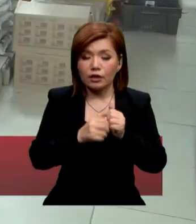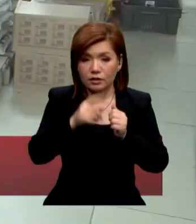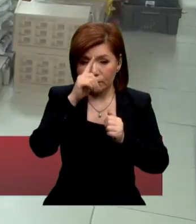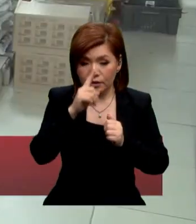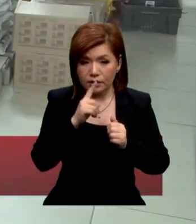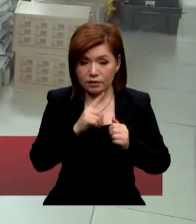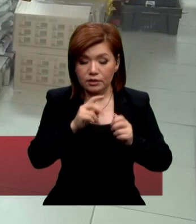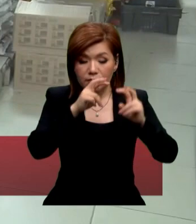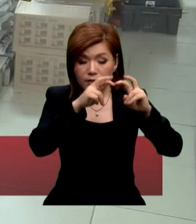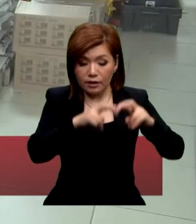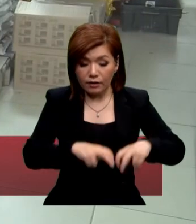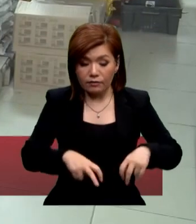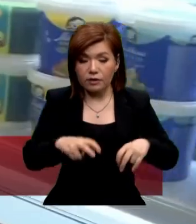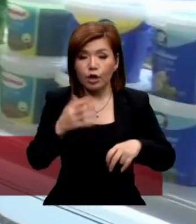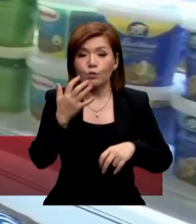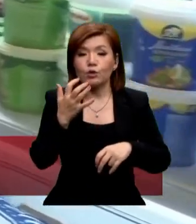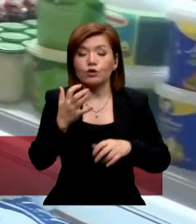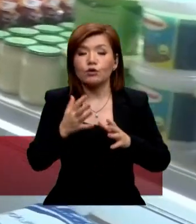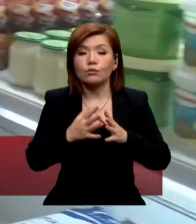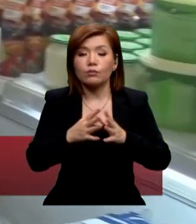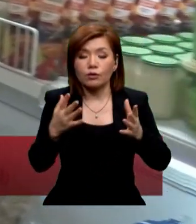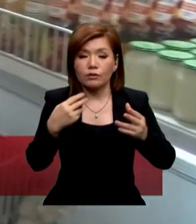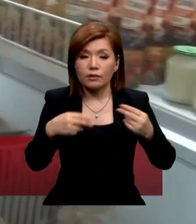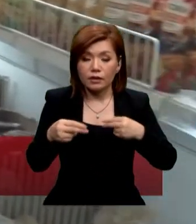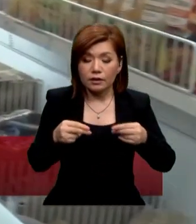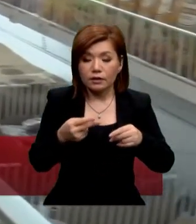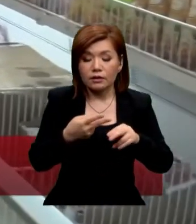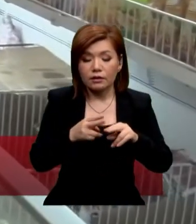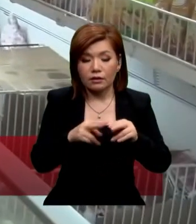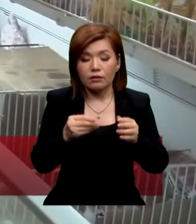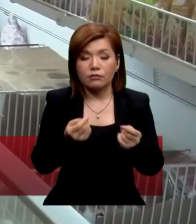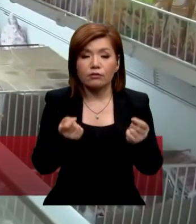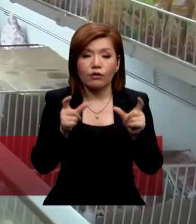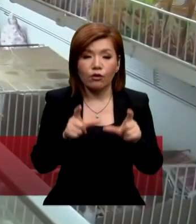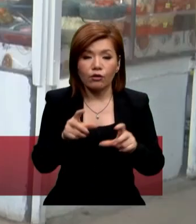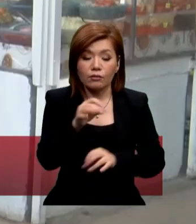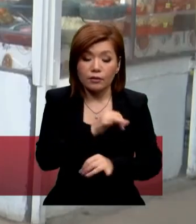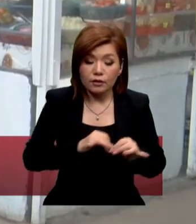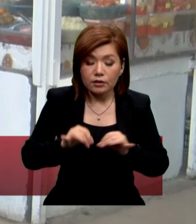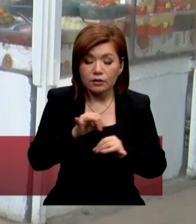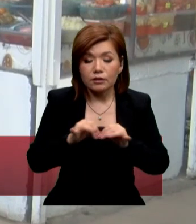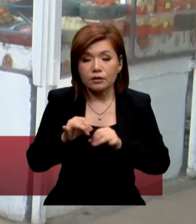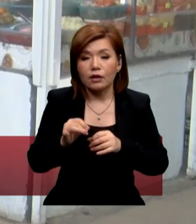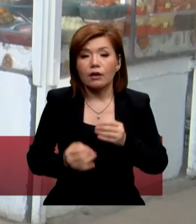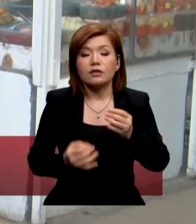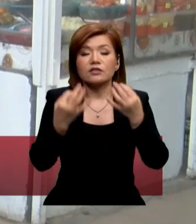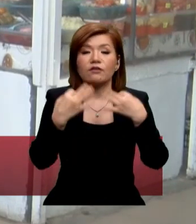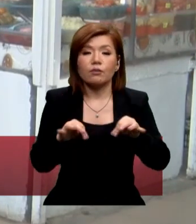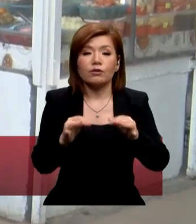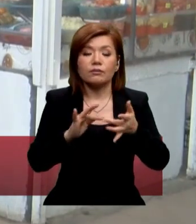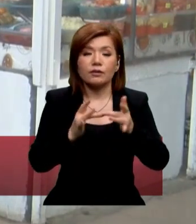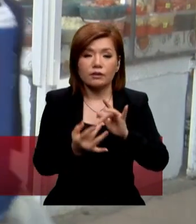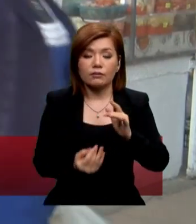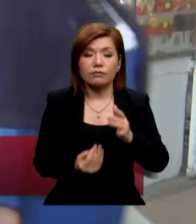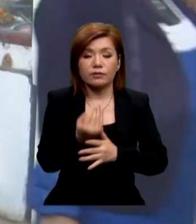мониторят цены больше чем 500 товаров и услуг все собранная информация обрабатывается потом опубликуется в свободном доступе